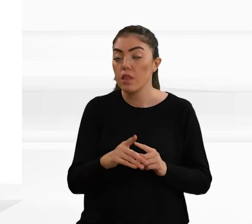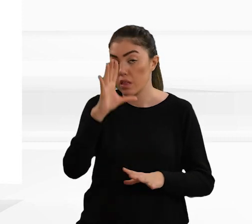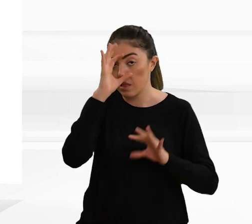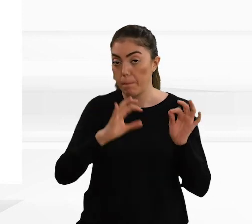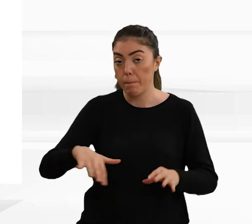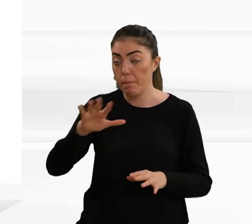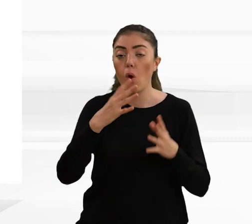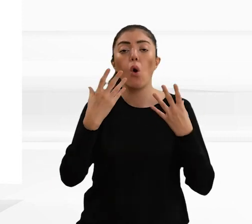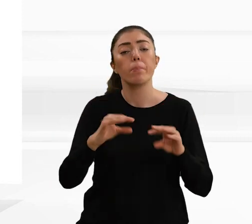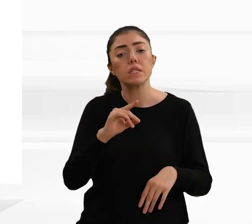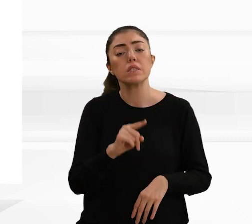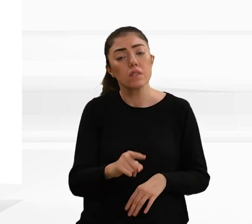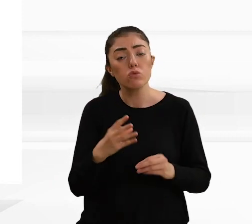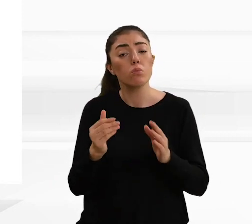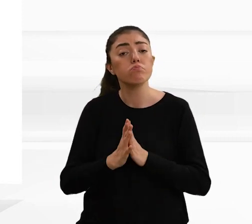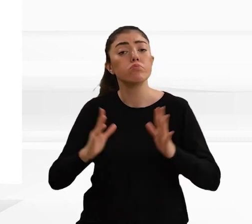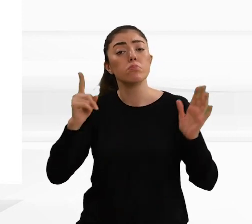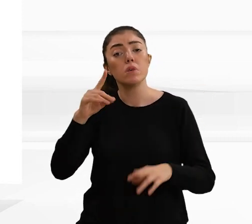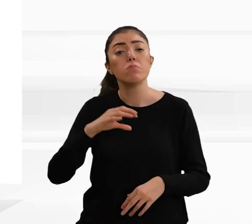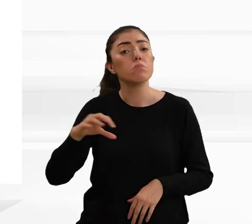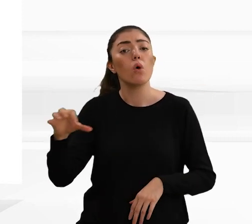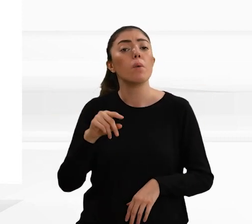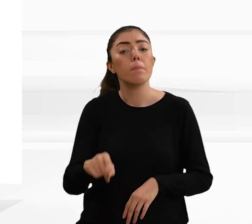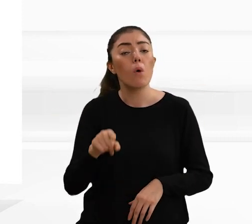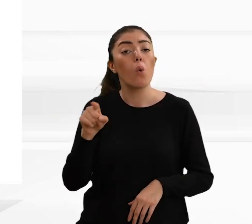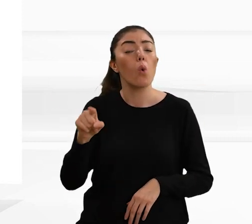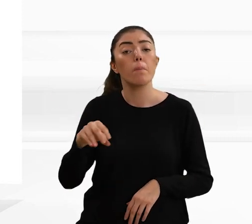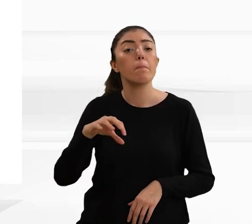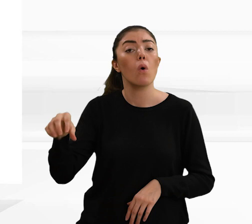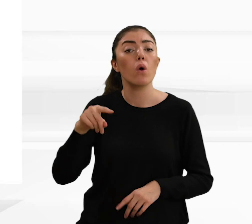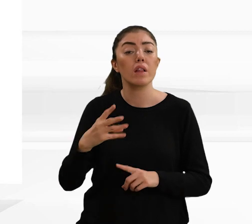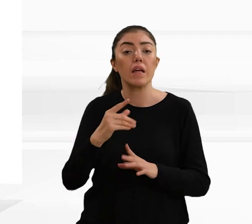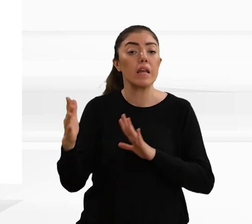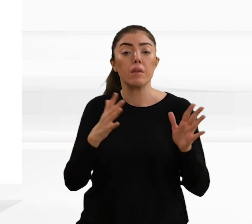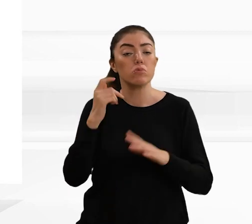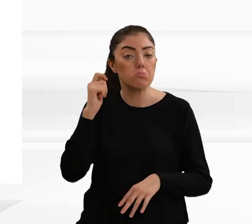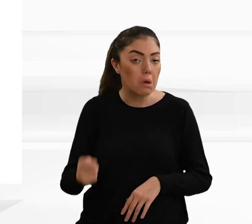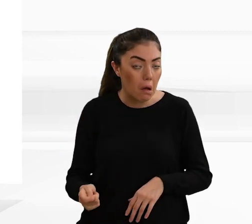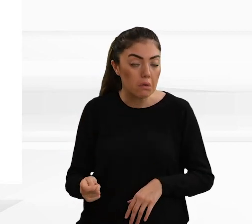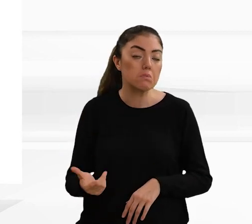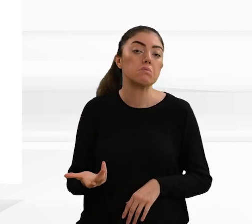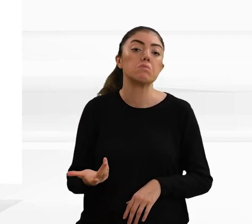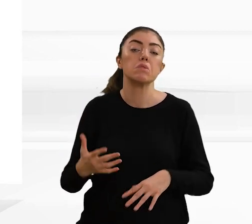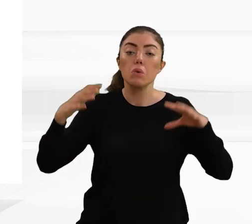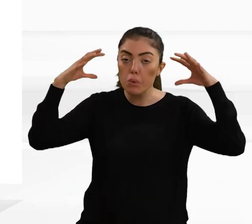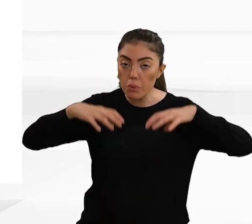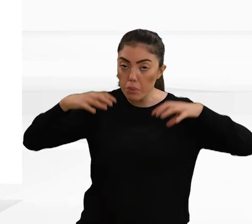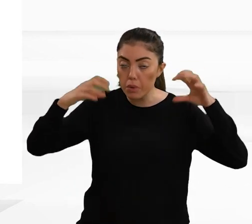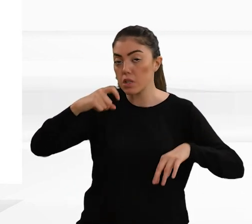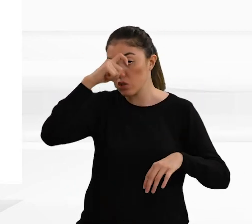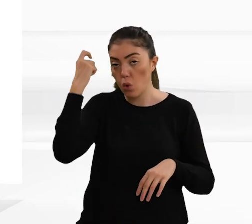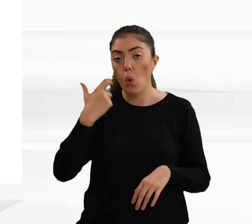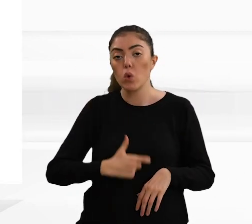tamamında olmasa da büyük bir bölümünde o bölgenin iklim şartları yani yağış ve